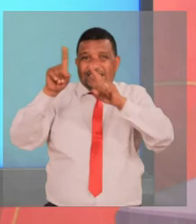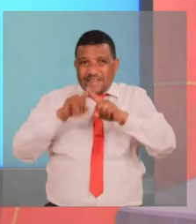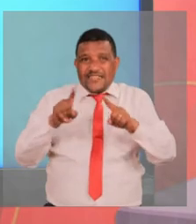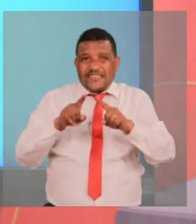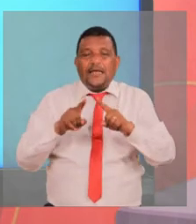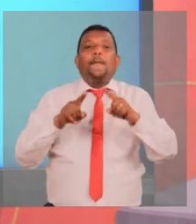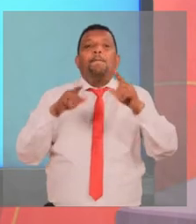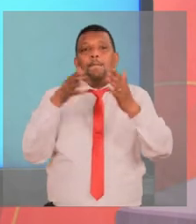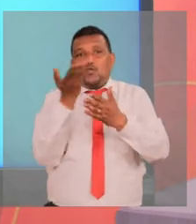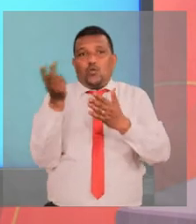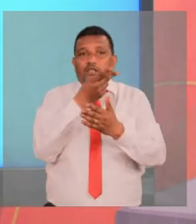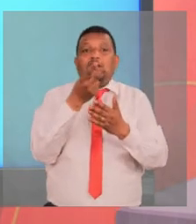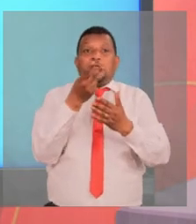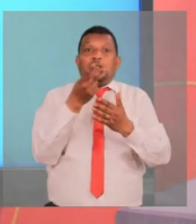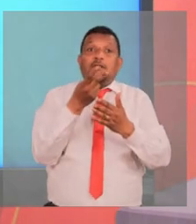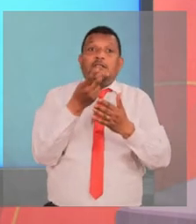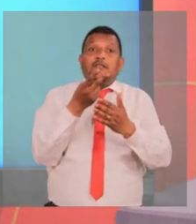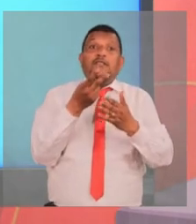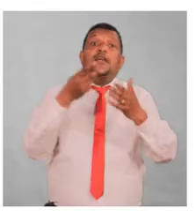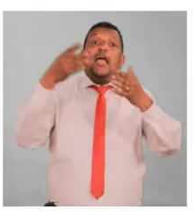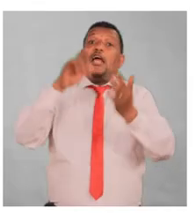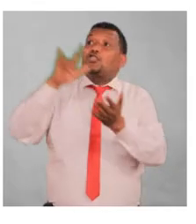subscribe and